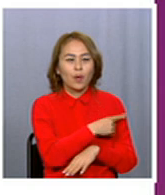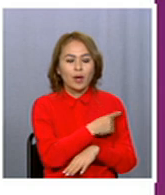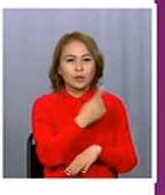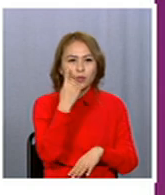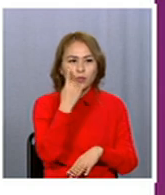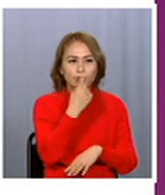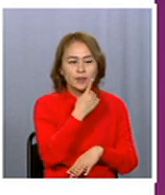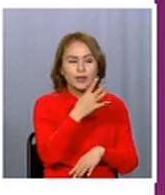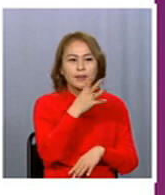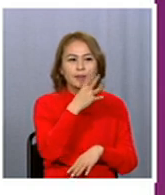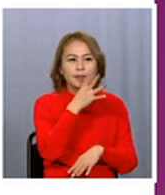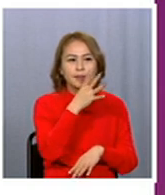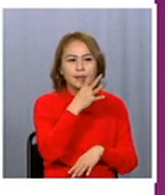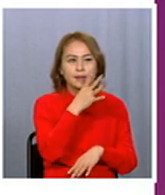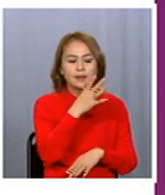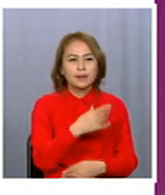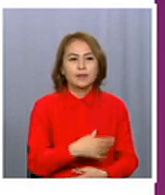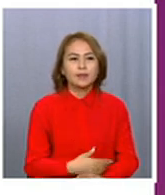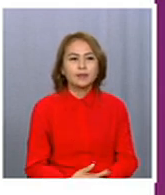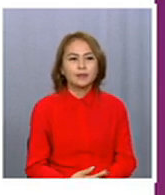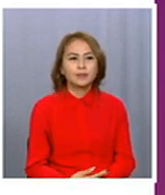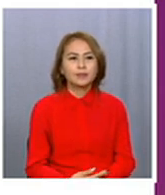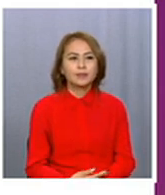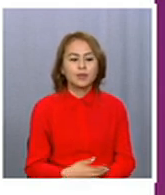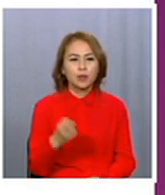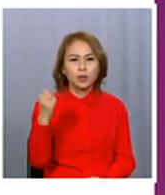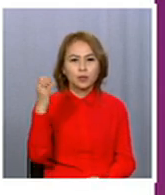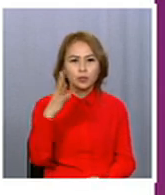қуат көзі – күн.